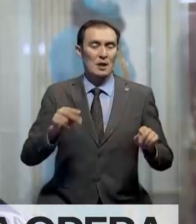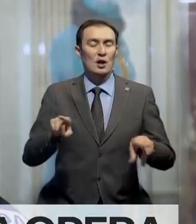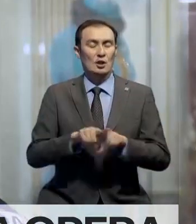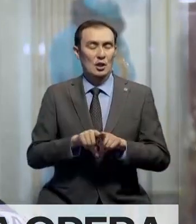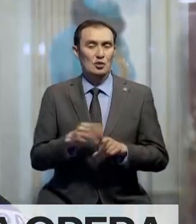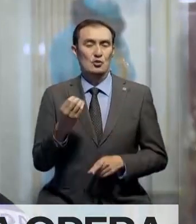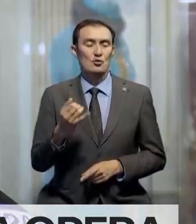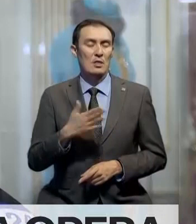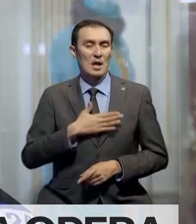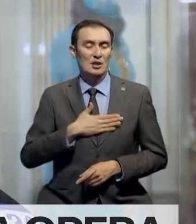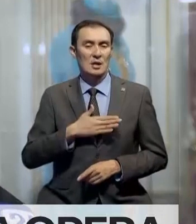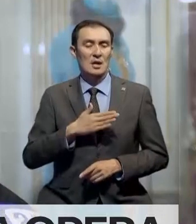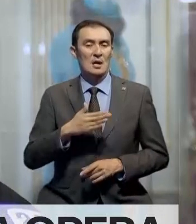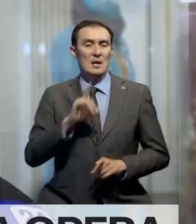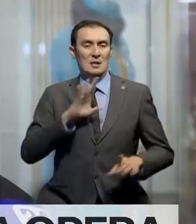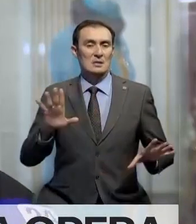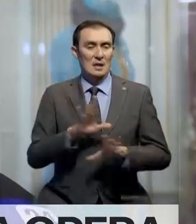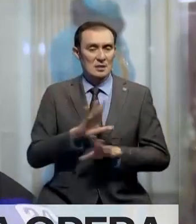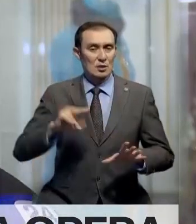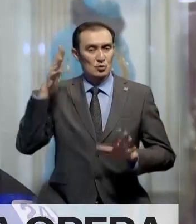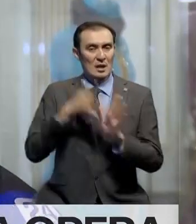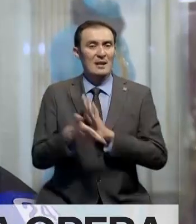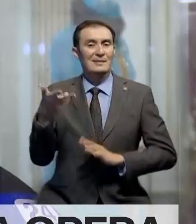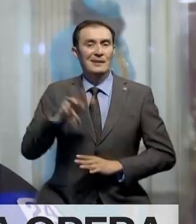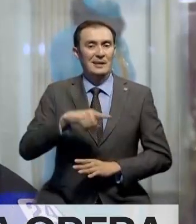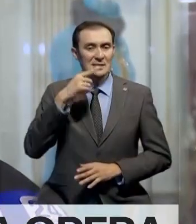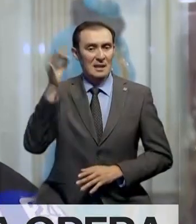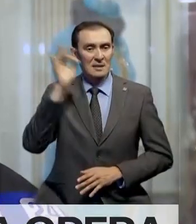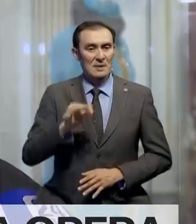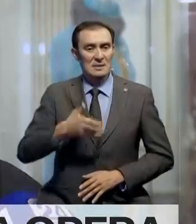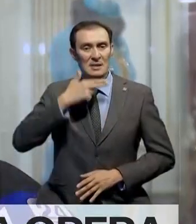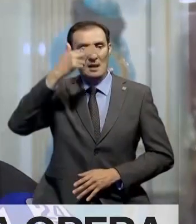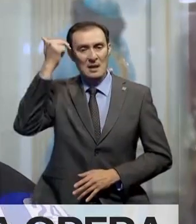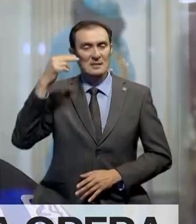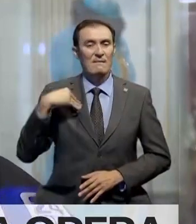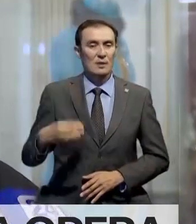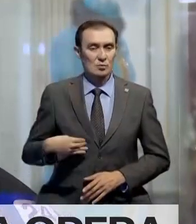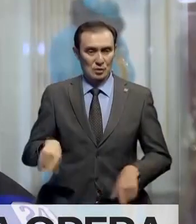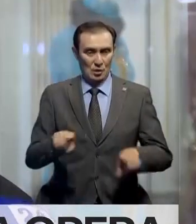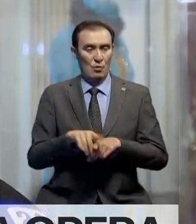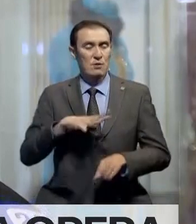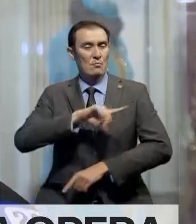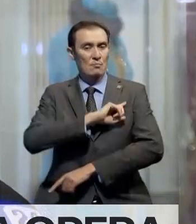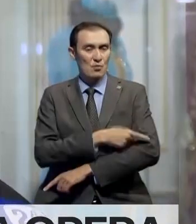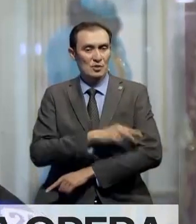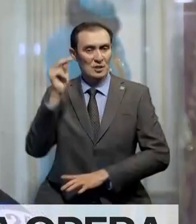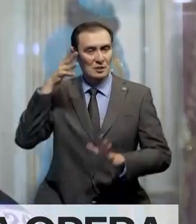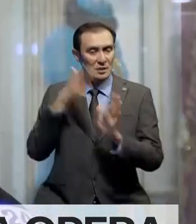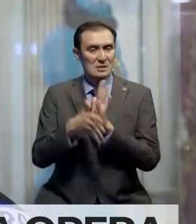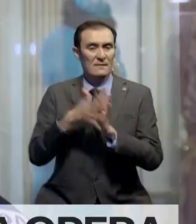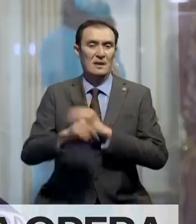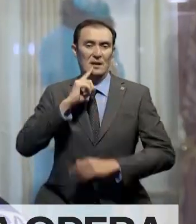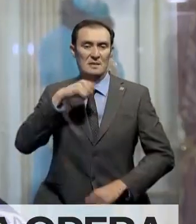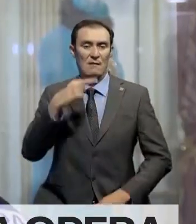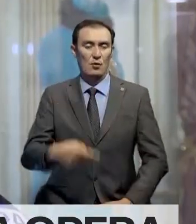этому наши солисты изучили 3 языка: немецкий, итальянский, французский. Это такой был очень мощный интенсив языковой.